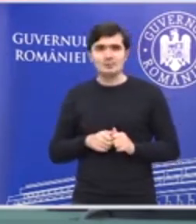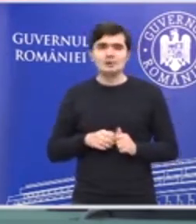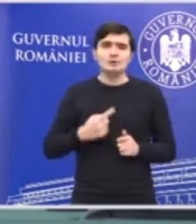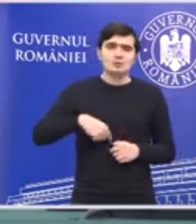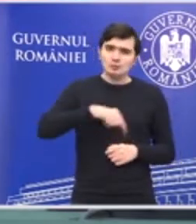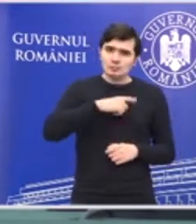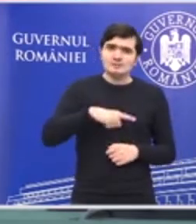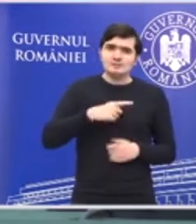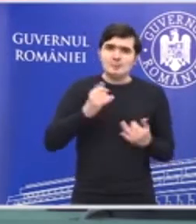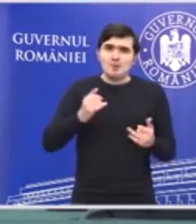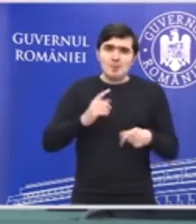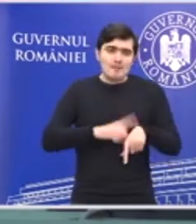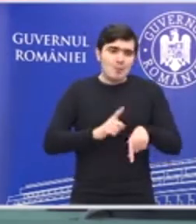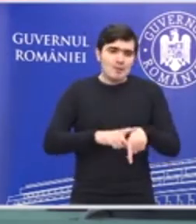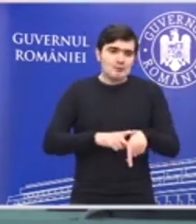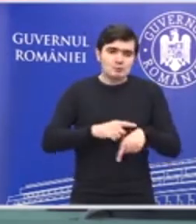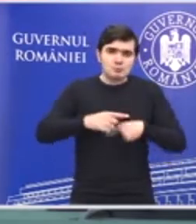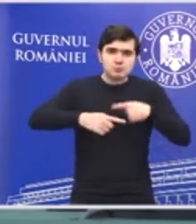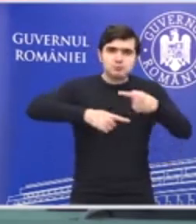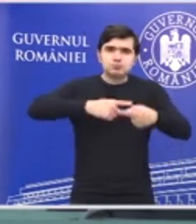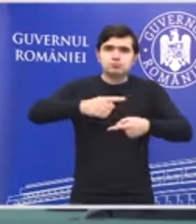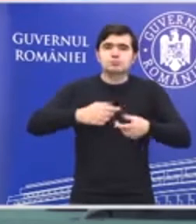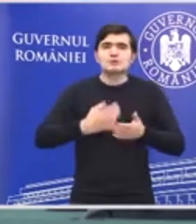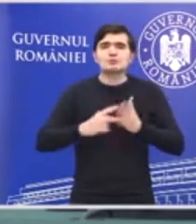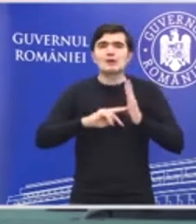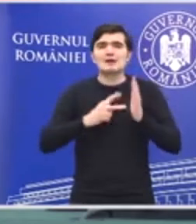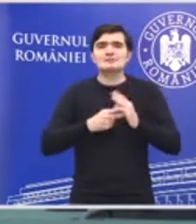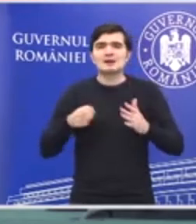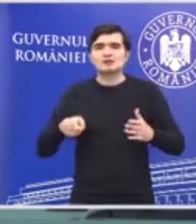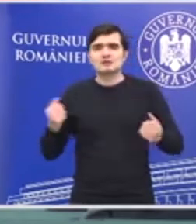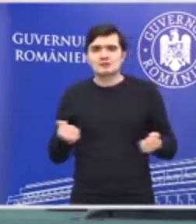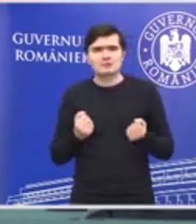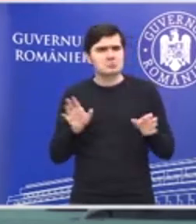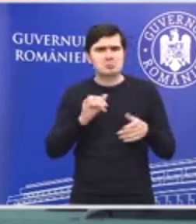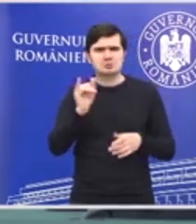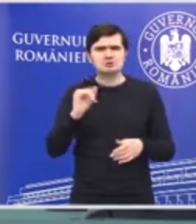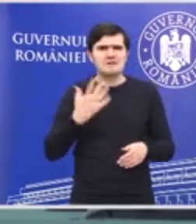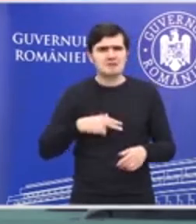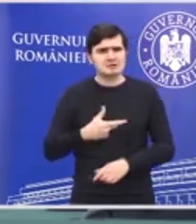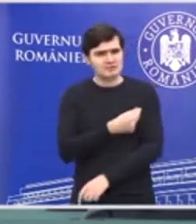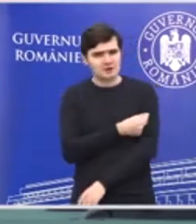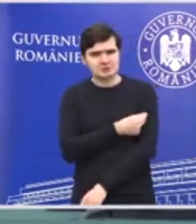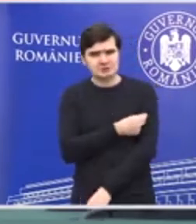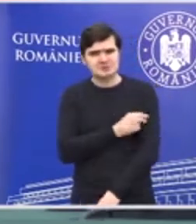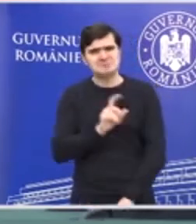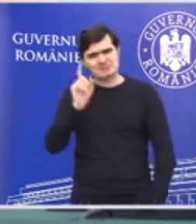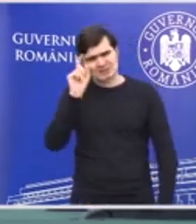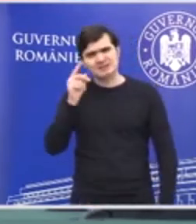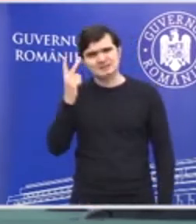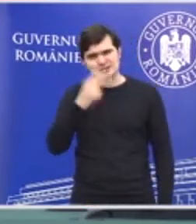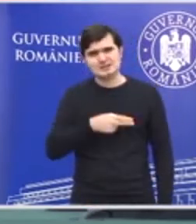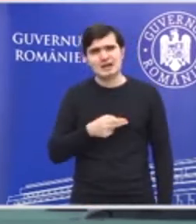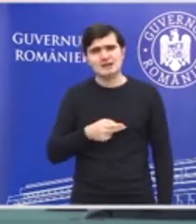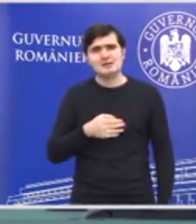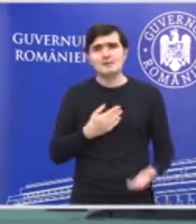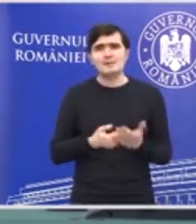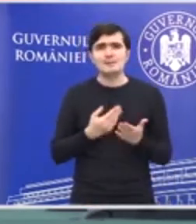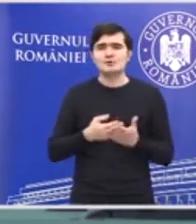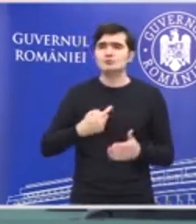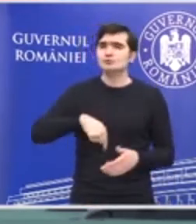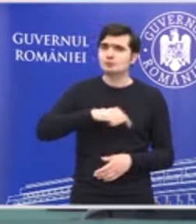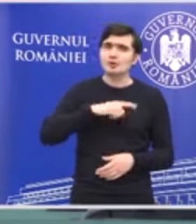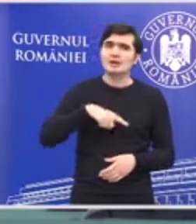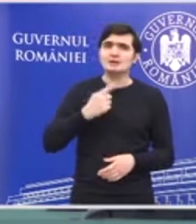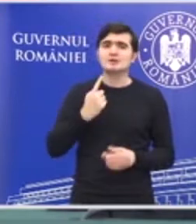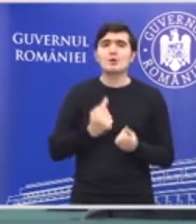plin proces de organizare a acestor activități. Desigur că oricine își dorește să se vaccineze, cred că trebuie să înțeleagă că pentru noi este